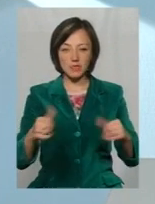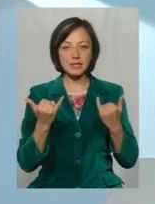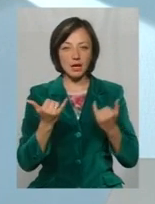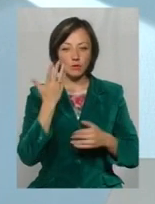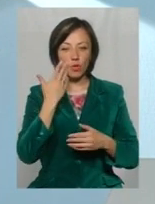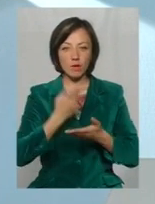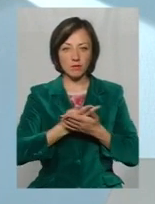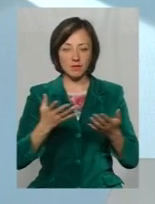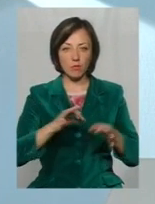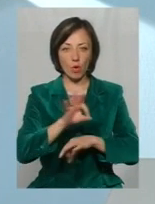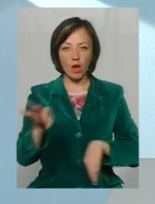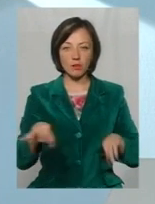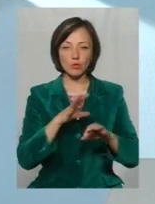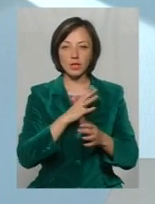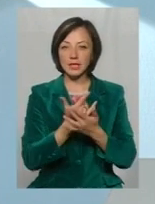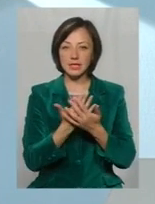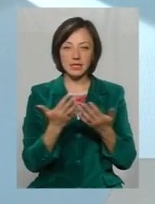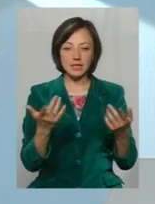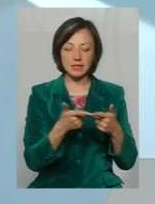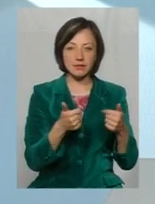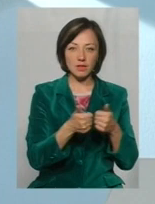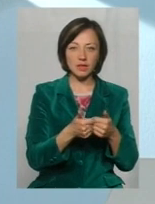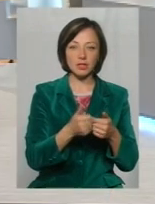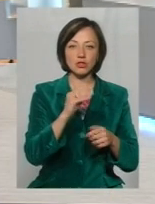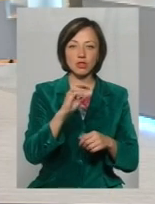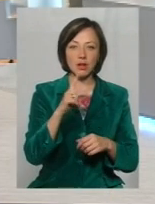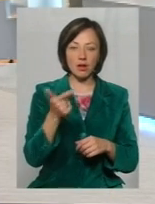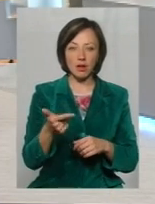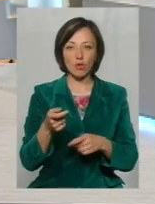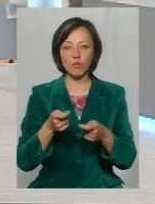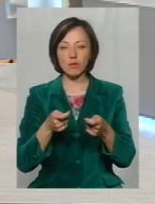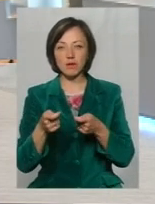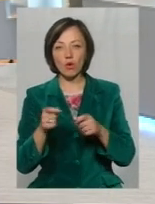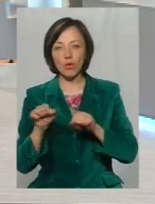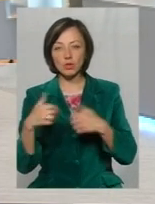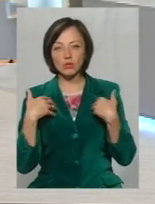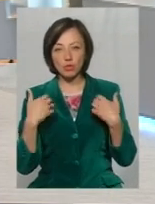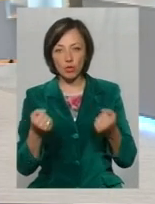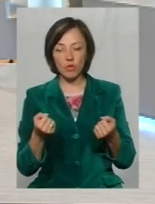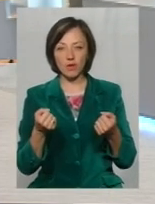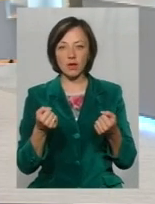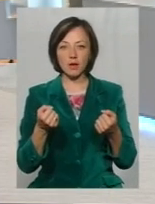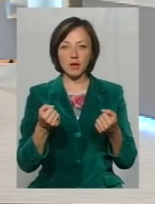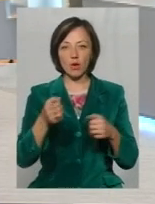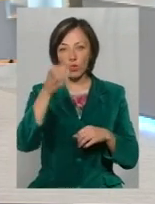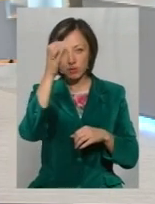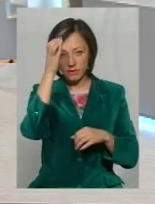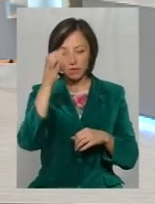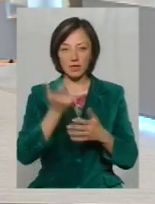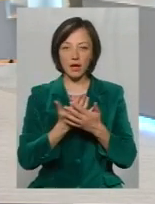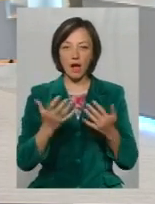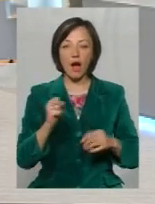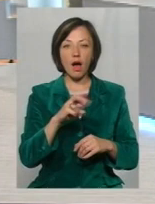представляли проекти, були проекти з різних сфер. Сфери ЖКГ, управління охорони здоров'я, освіти.